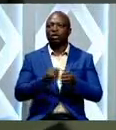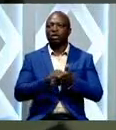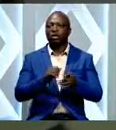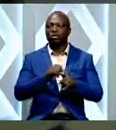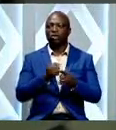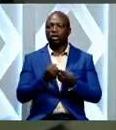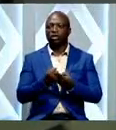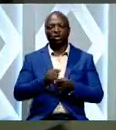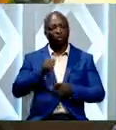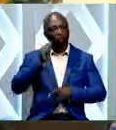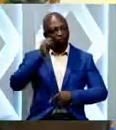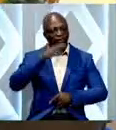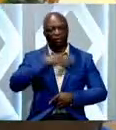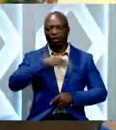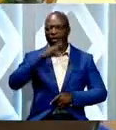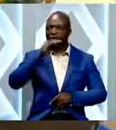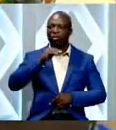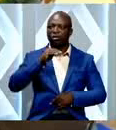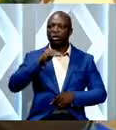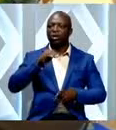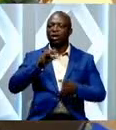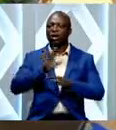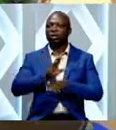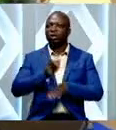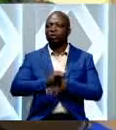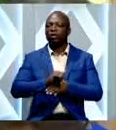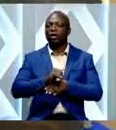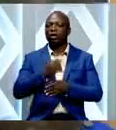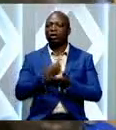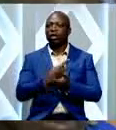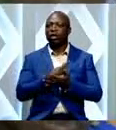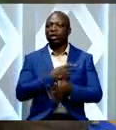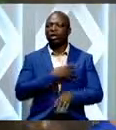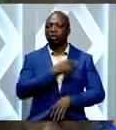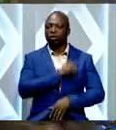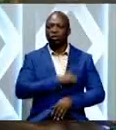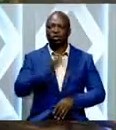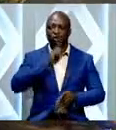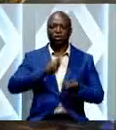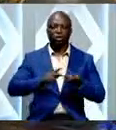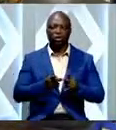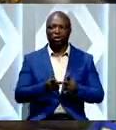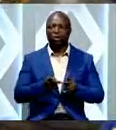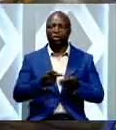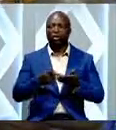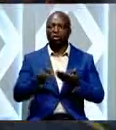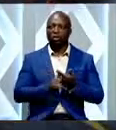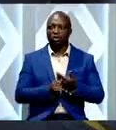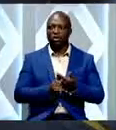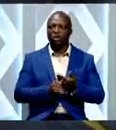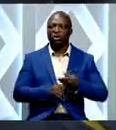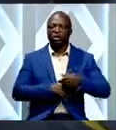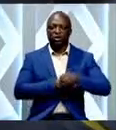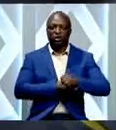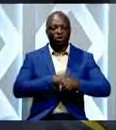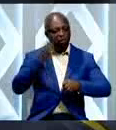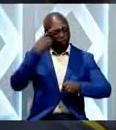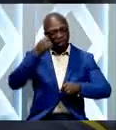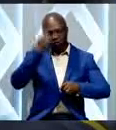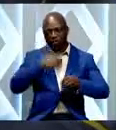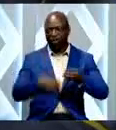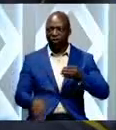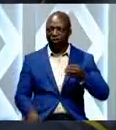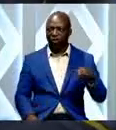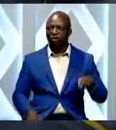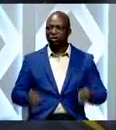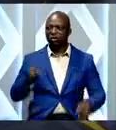les femmes commerçantes. La Côte d'Ivoire, le Ghana et le Togo sont partenaires au projet Sécurité pour l'Afrique de l'Ouest de